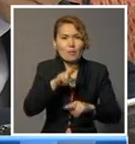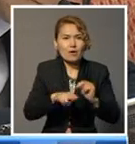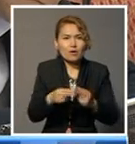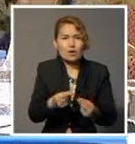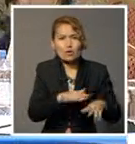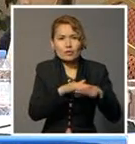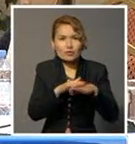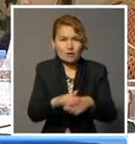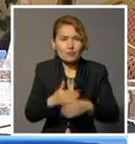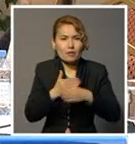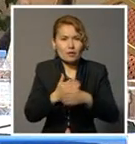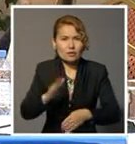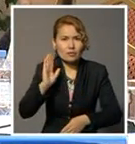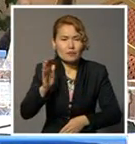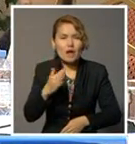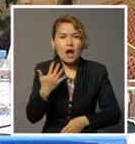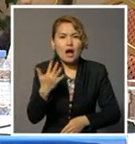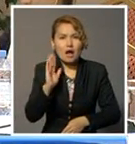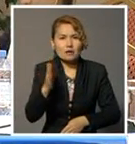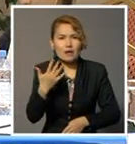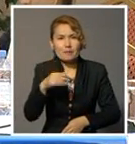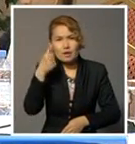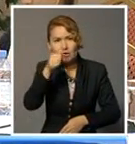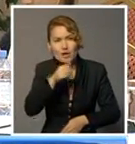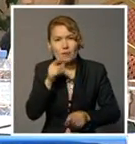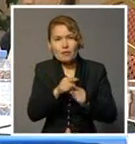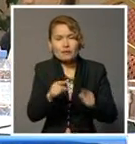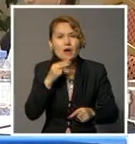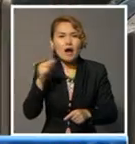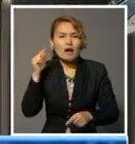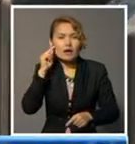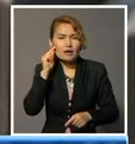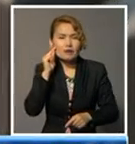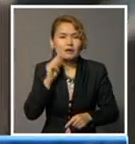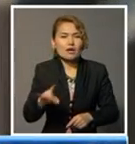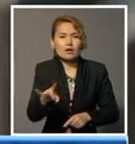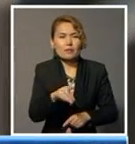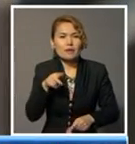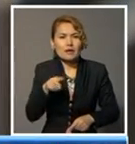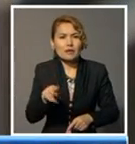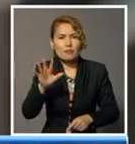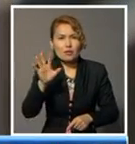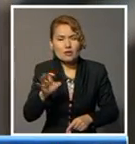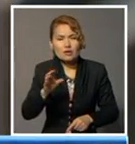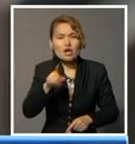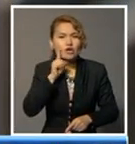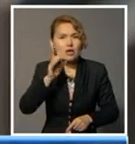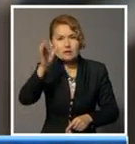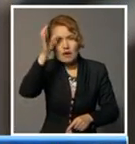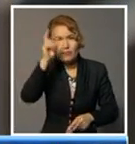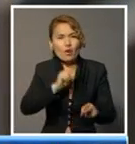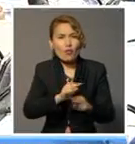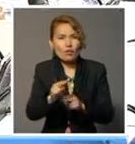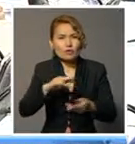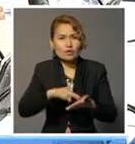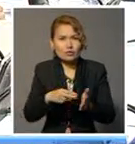қаржы бөлетінін айтқан еді. Алдағы 5 жыл ішінде Қытай тарапы 2,5 жас ғалымды өздеріне алдыртып, оқытуды жоспарлап отыр. Сонымен қоса